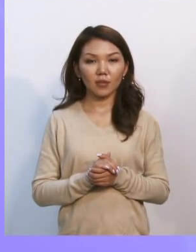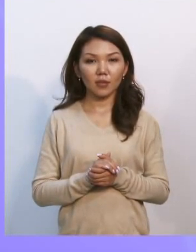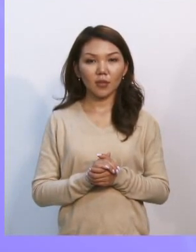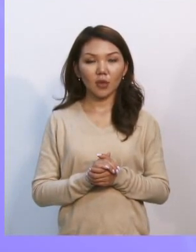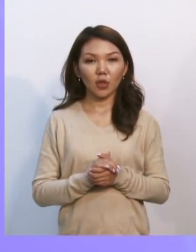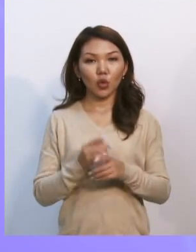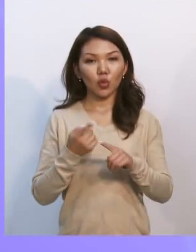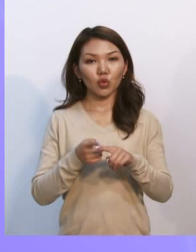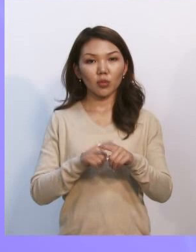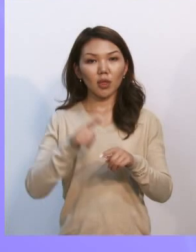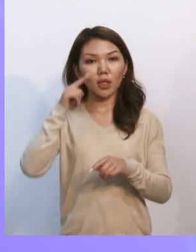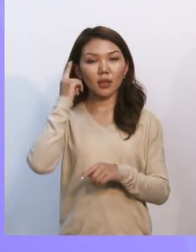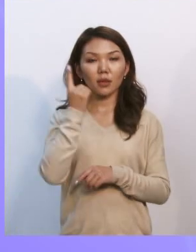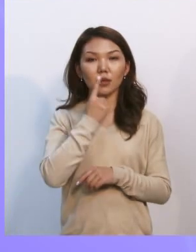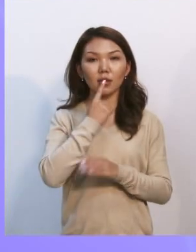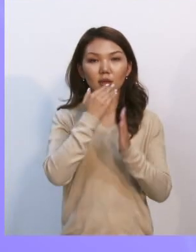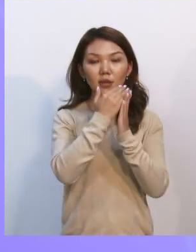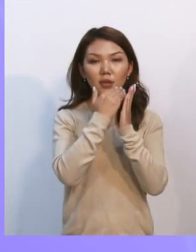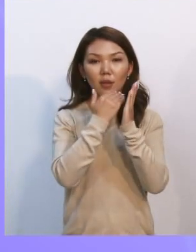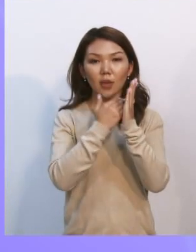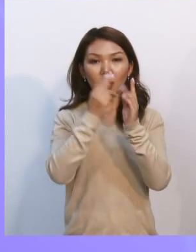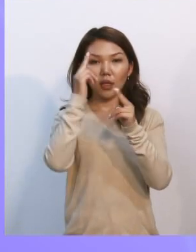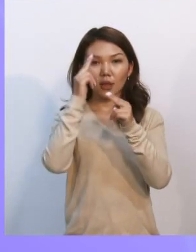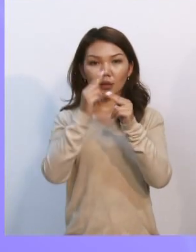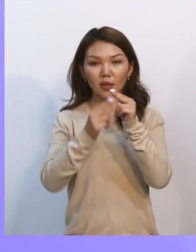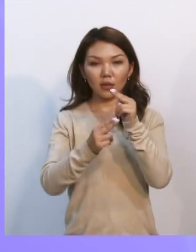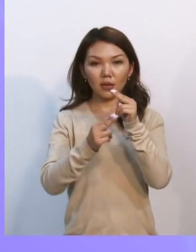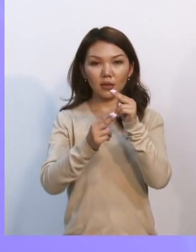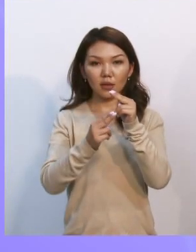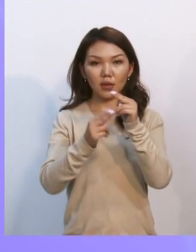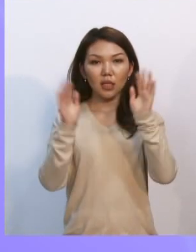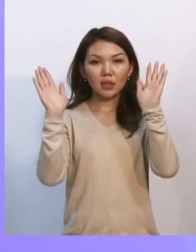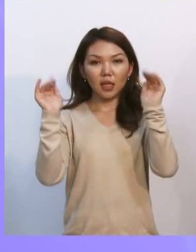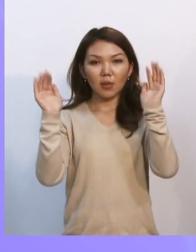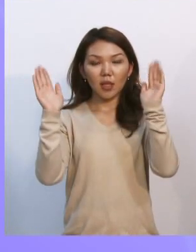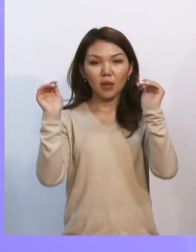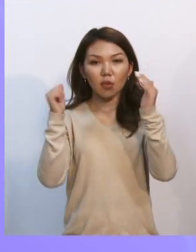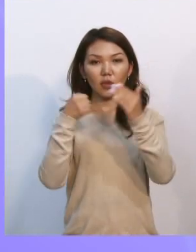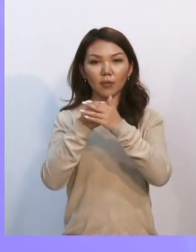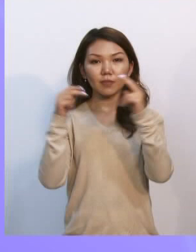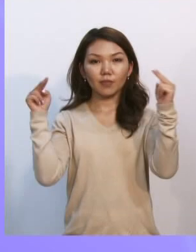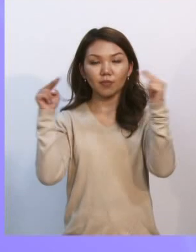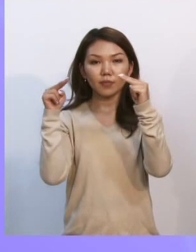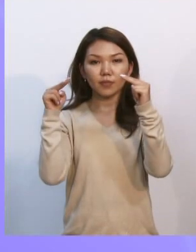Ушуну менен кыргыз тили сабагы аяктады. Саламатта болгула.